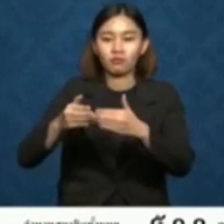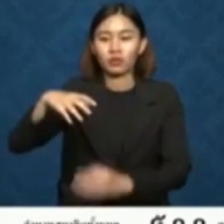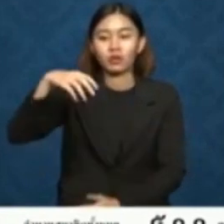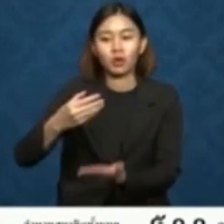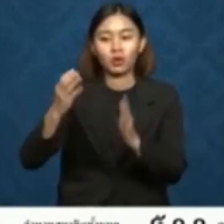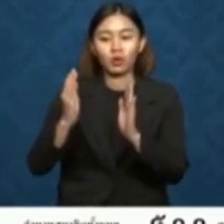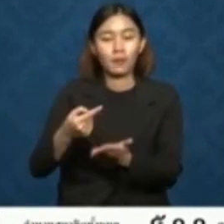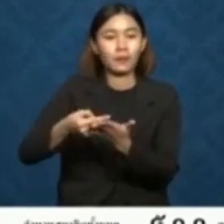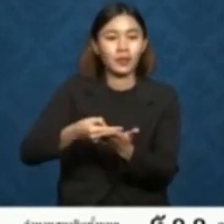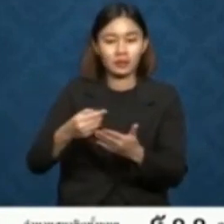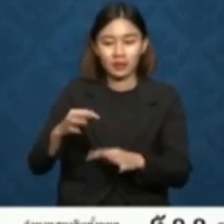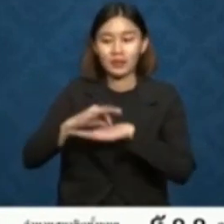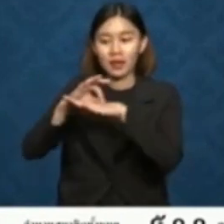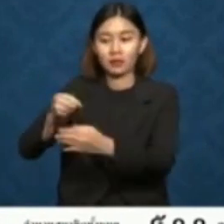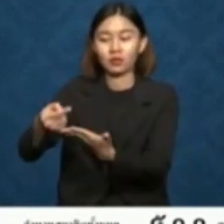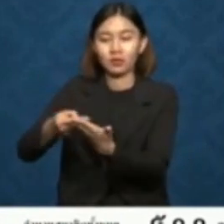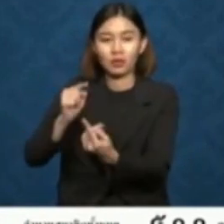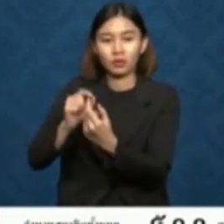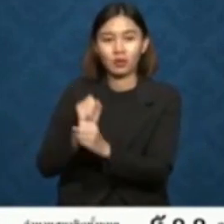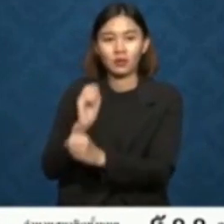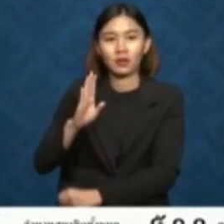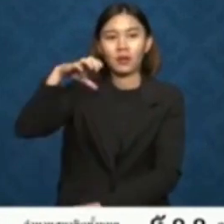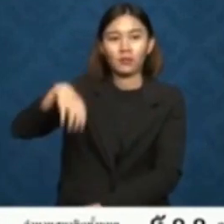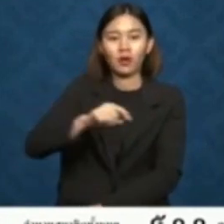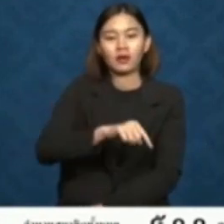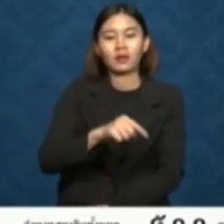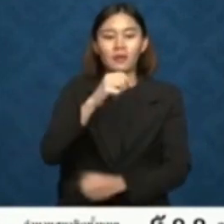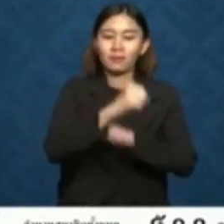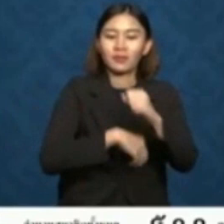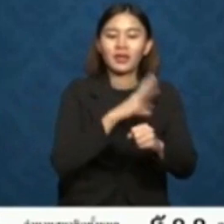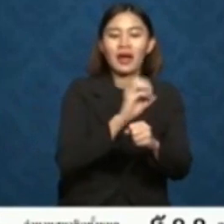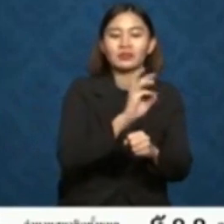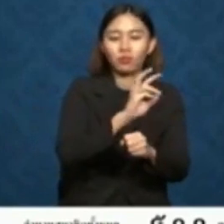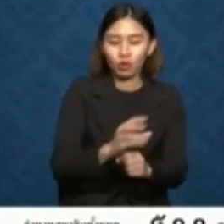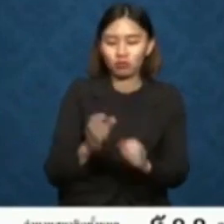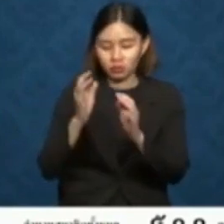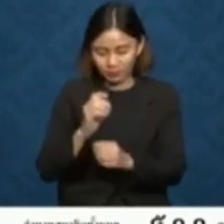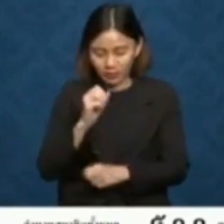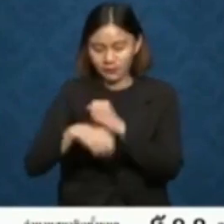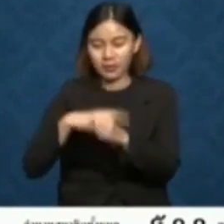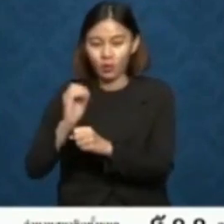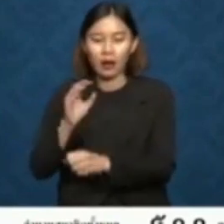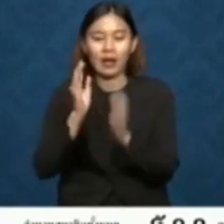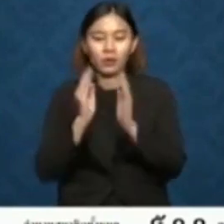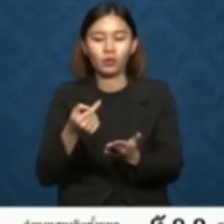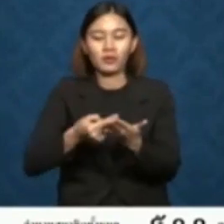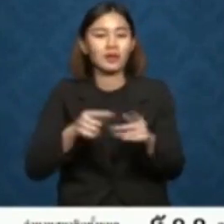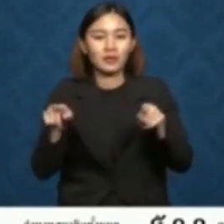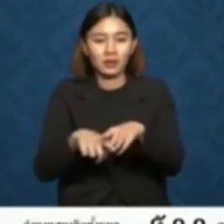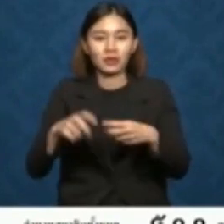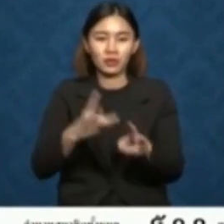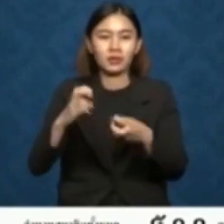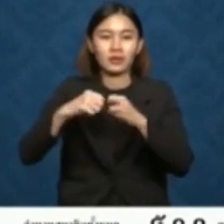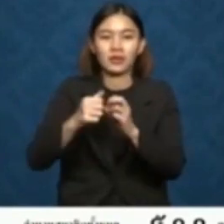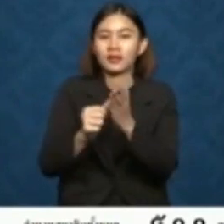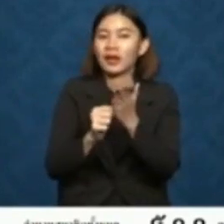ตั้งที่ปรึกษาให้ก็คือบริษัทน้ำมันรั่วปี56มาเป็นที่ปรึกษาของบริษัทที่ทำน้ำมันรั่วปี65ครับการแก้